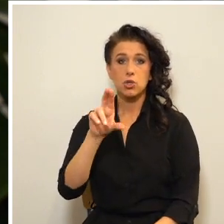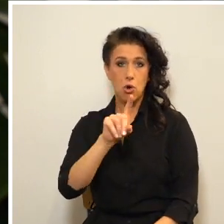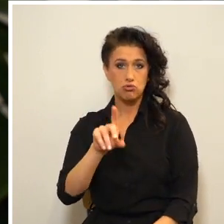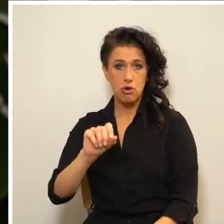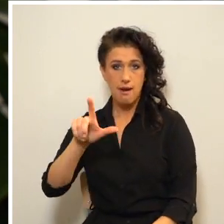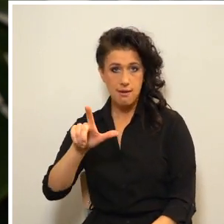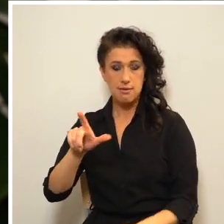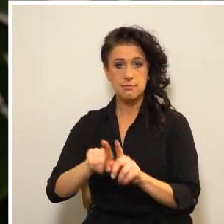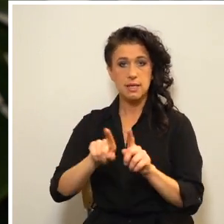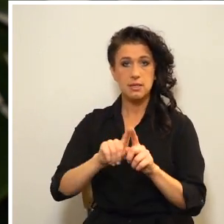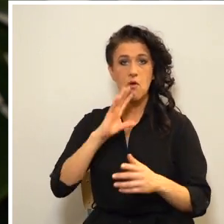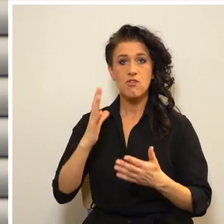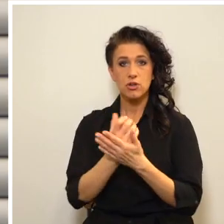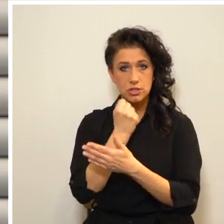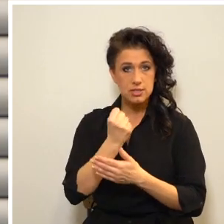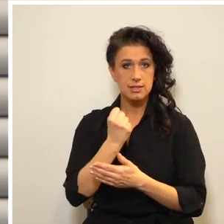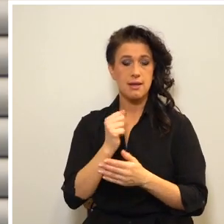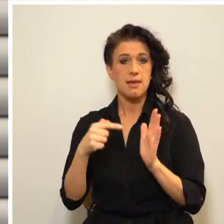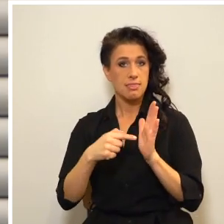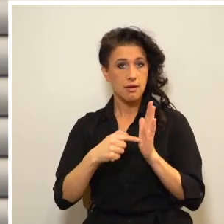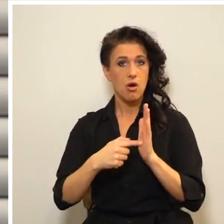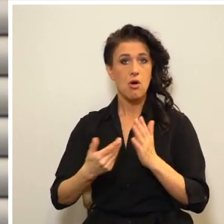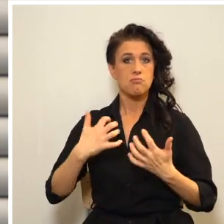dla 100 zastosowań biomedycznych